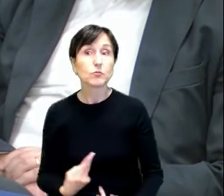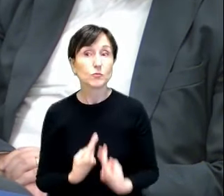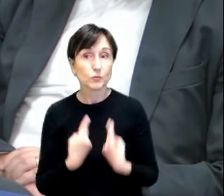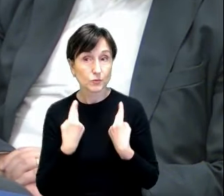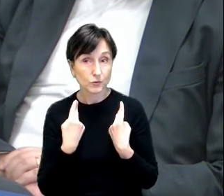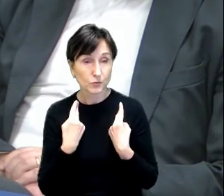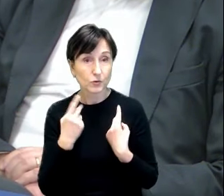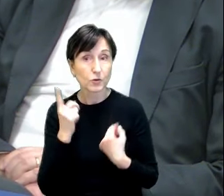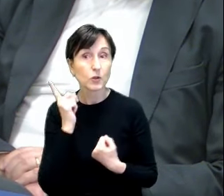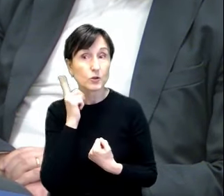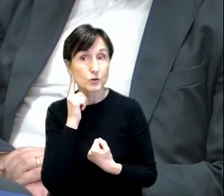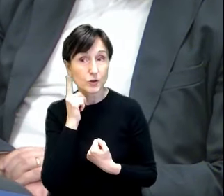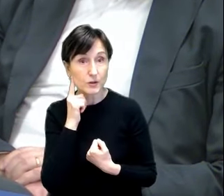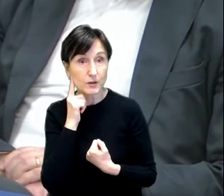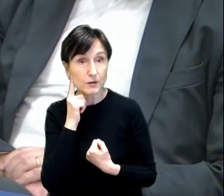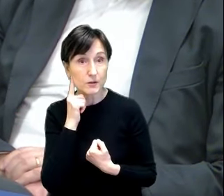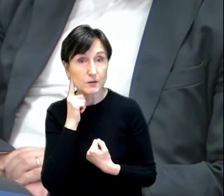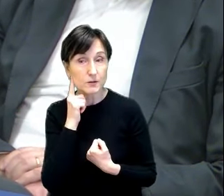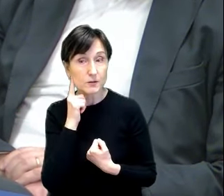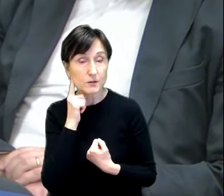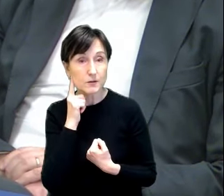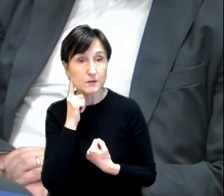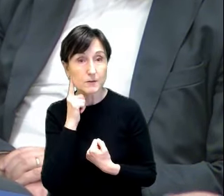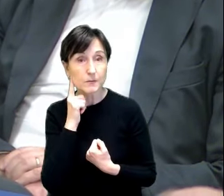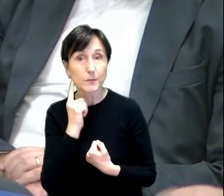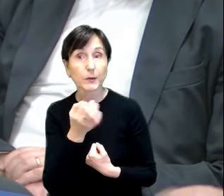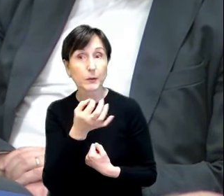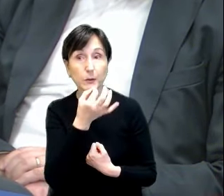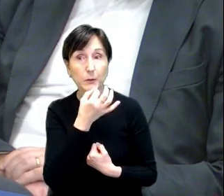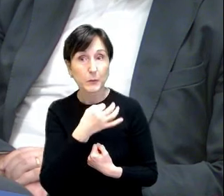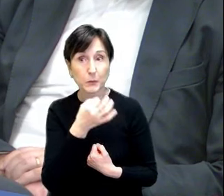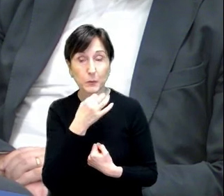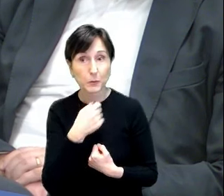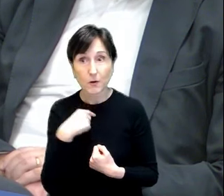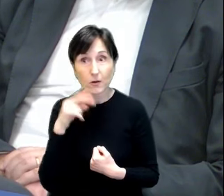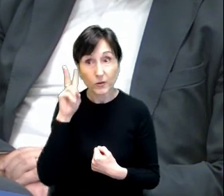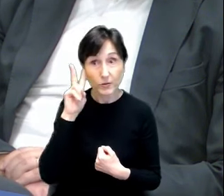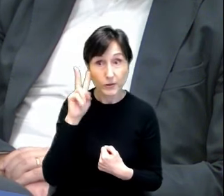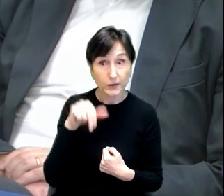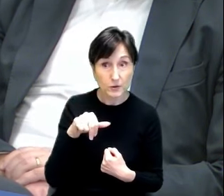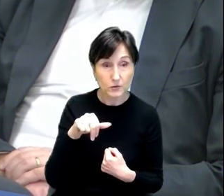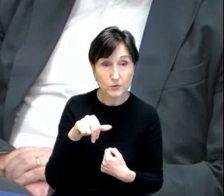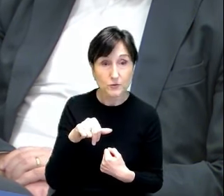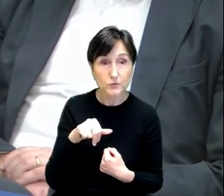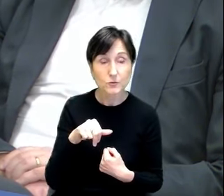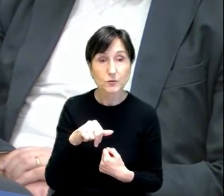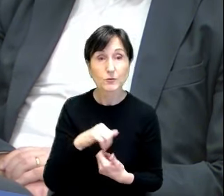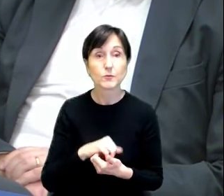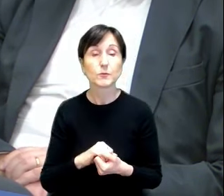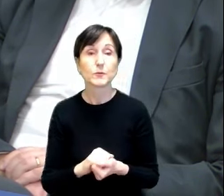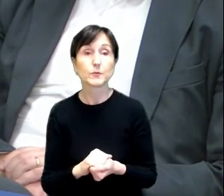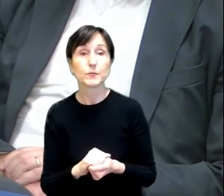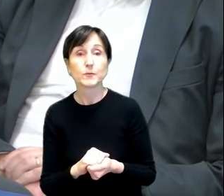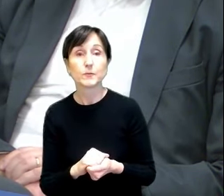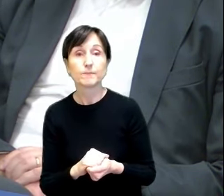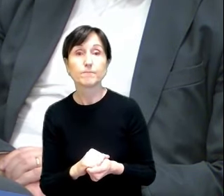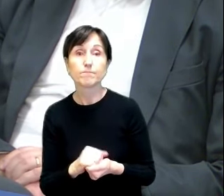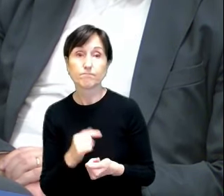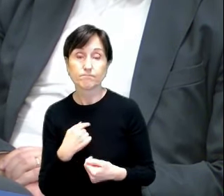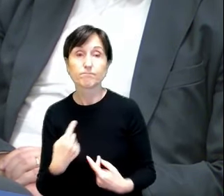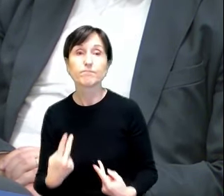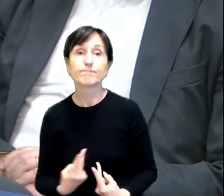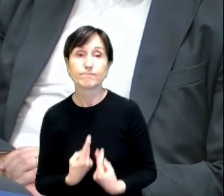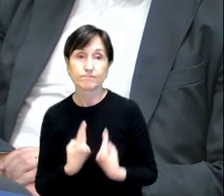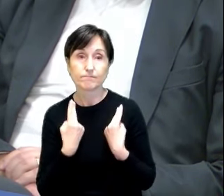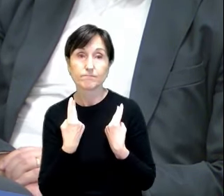dar nebuvo ne kurios nebuvo mūsų dar pasiekusios a tai iš tikrųjų džiugina ir dabar